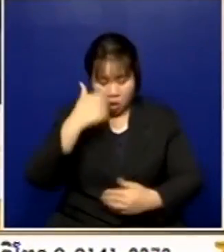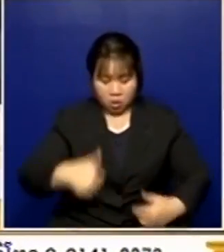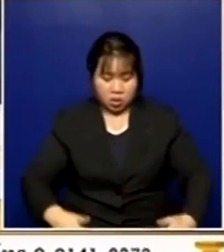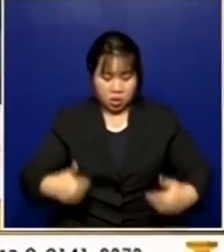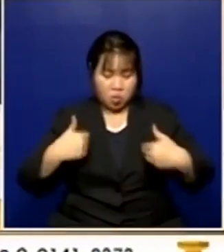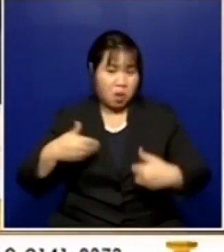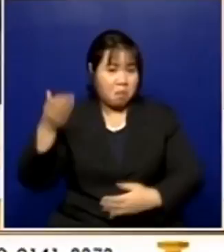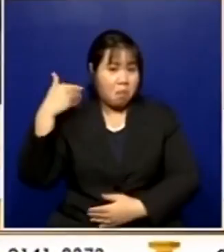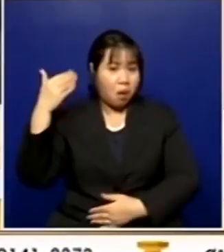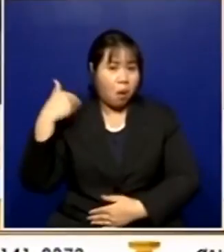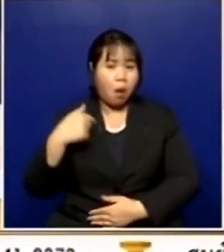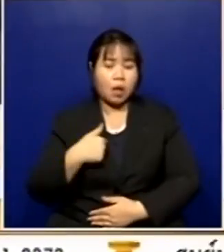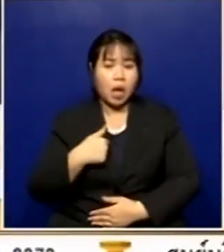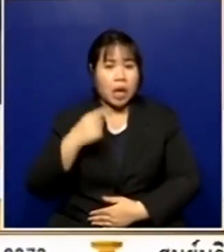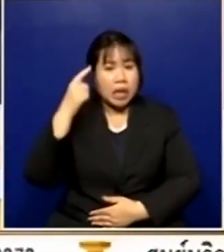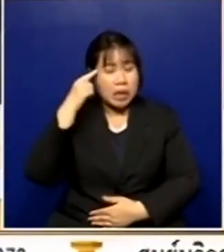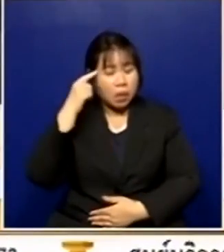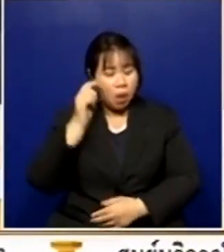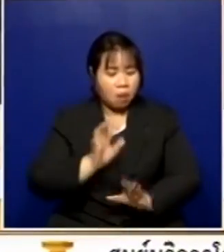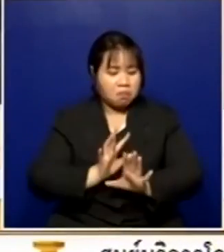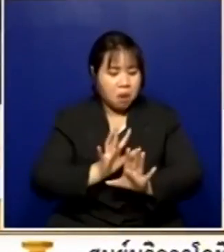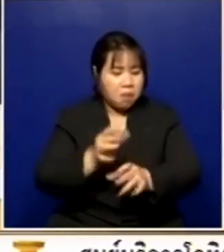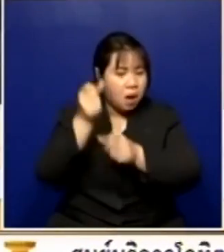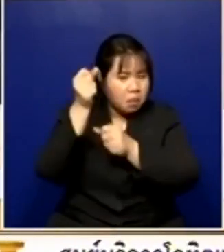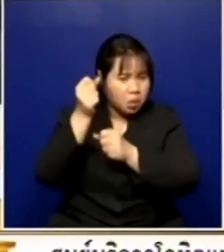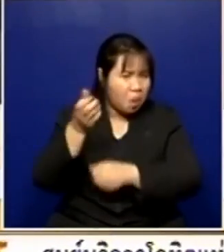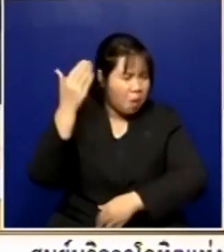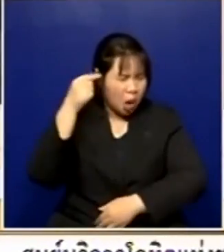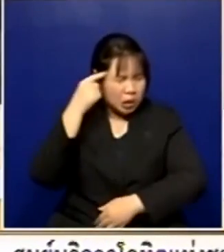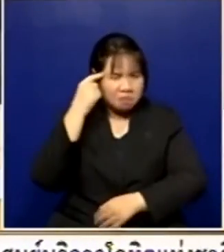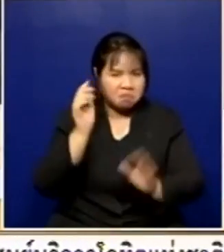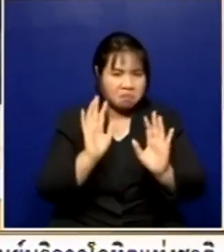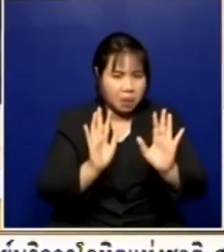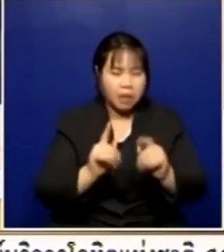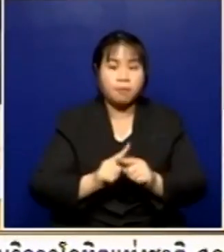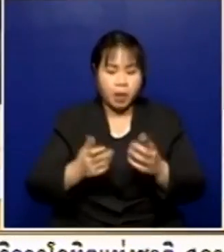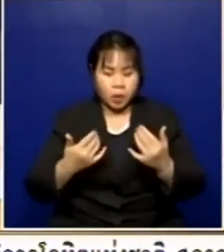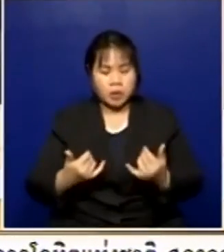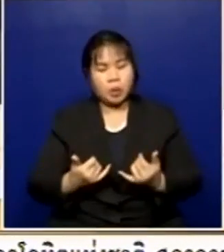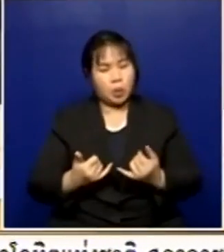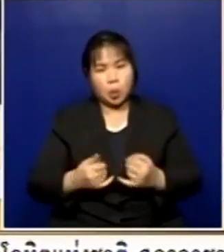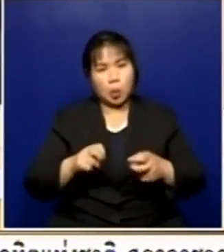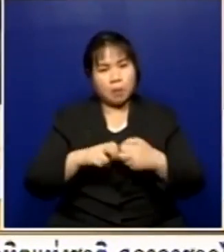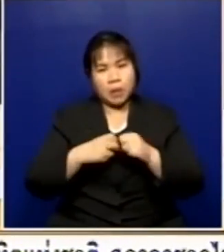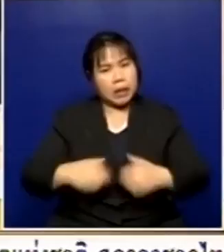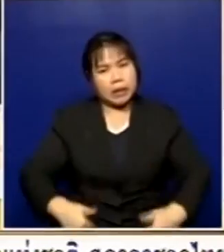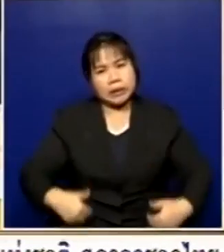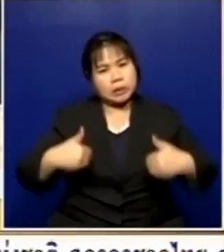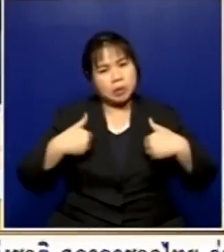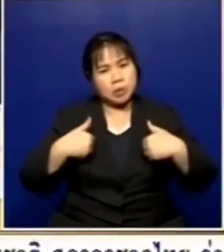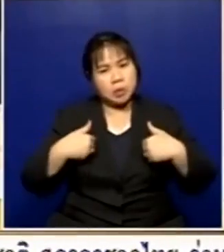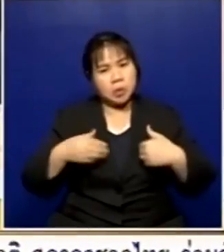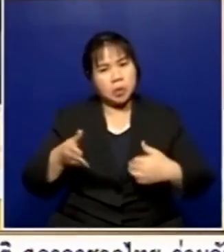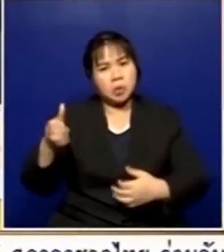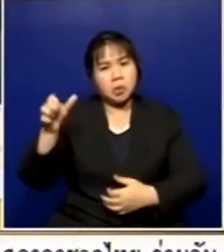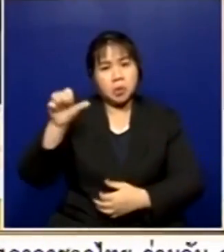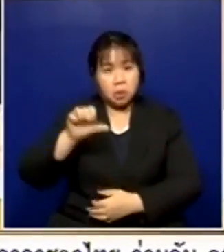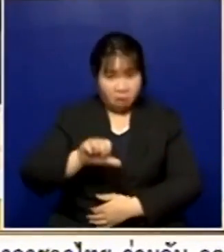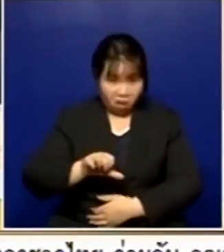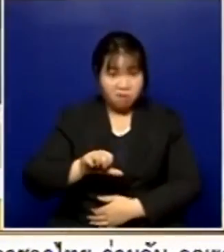ไม่เคยคิดว่าจะออกมาชุมนุมประท้วงแต่ด้วยสถานการณ์การดำรงชีวิตที่เลวร้ายลง